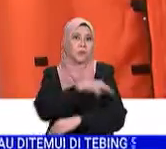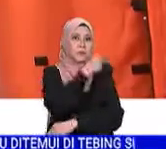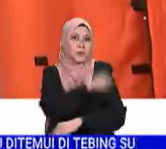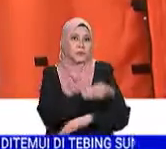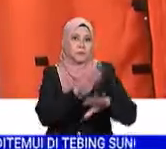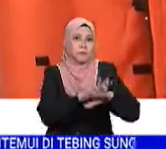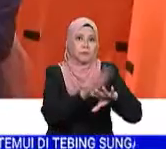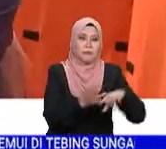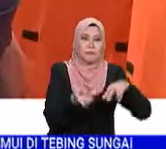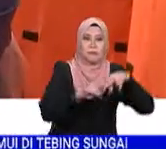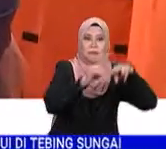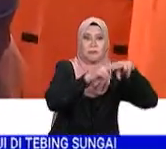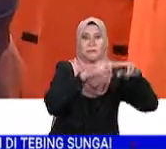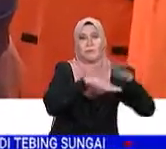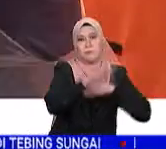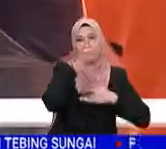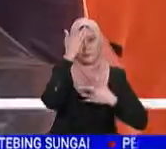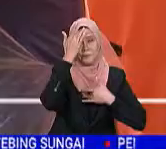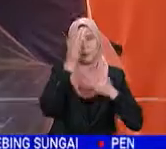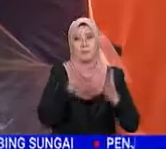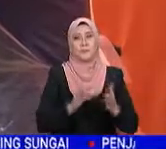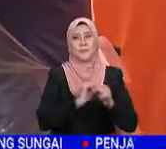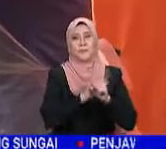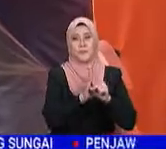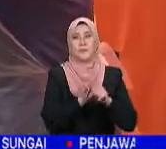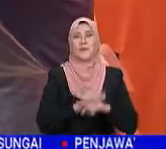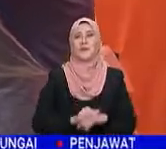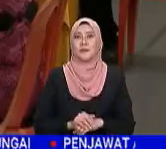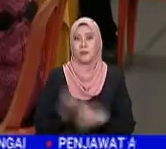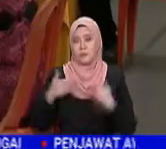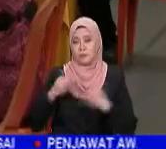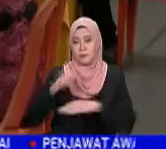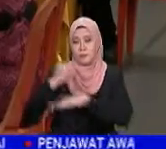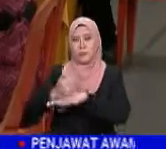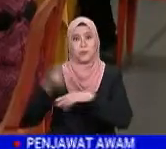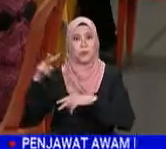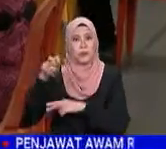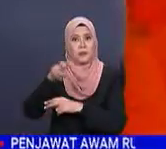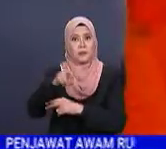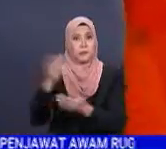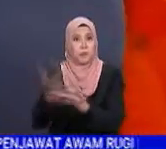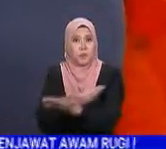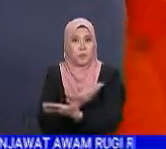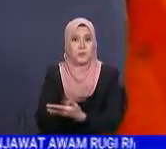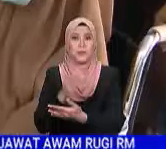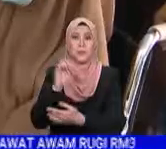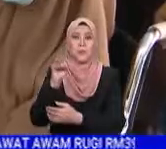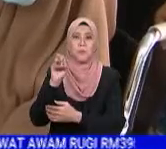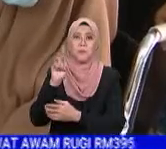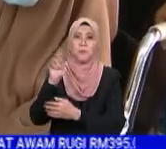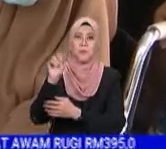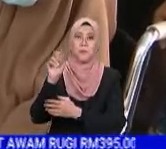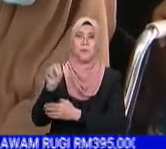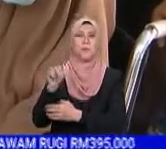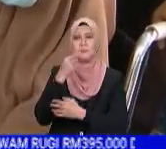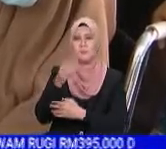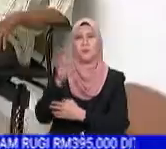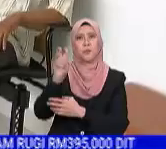yang meningkat. Pada masa sama, beliau turut memaklumkan dengan wujudnya VOC Omicron itu, keputusan sama ada untuk